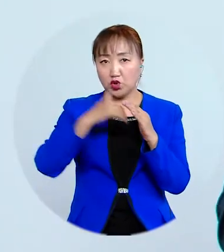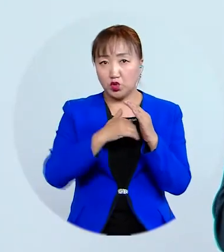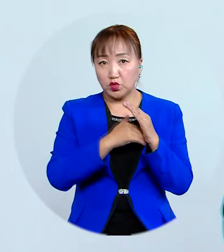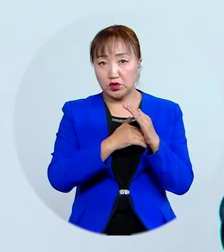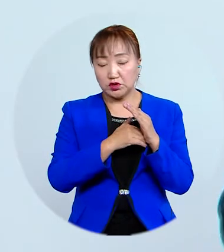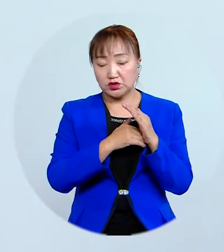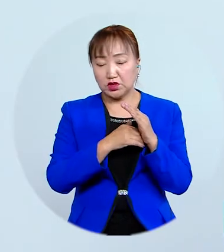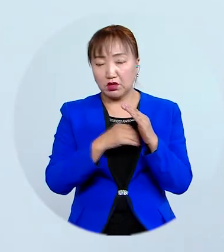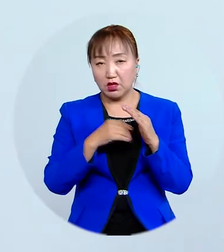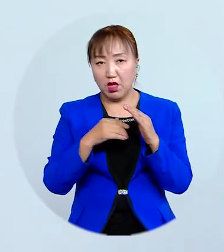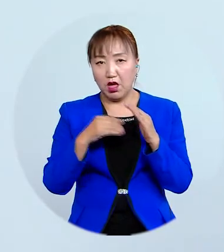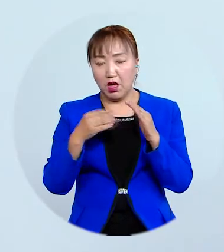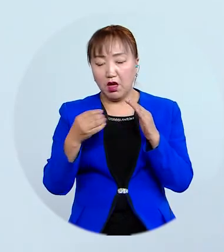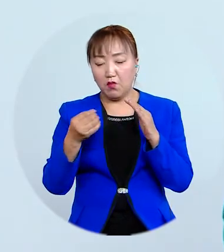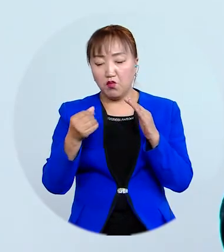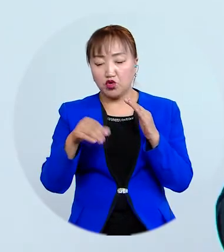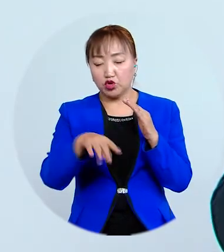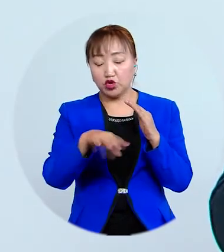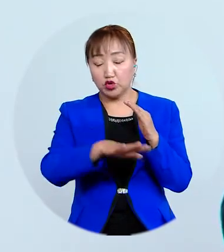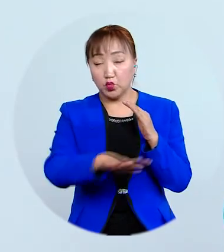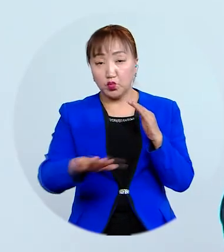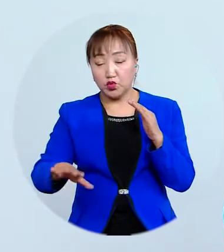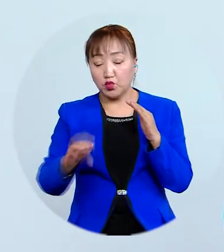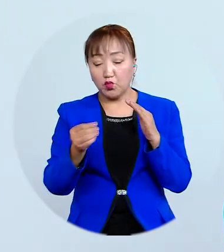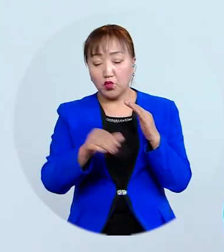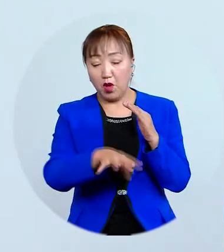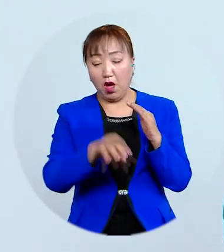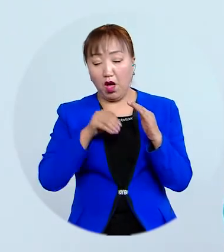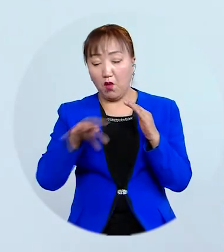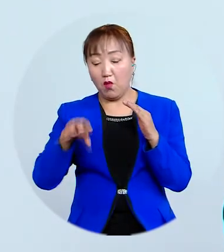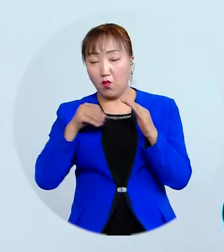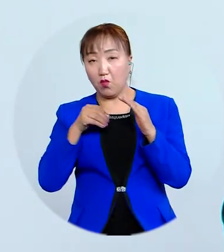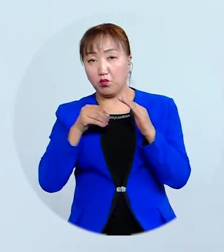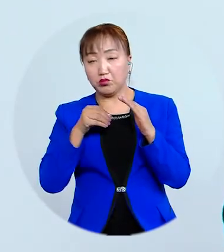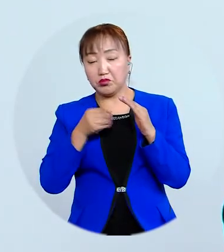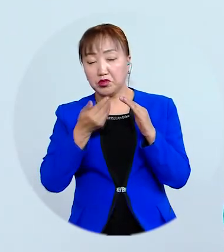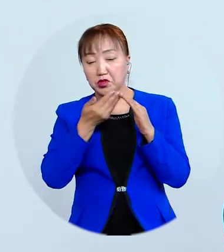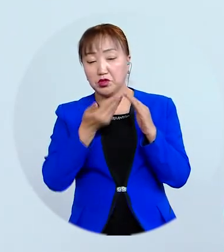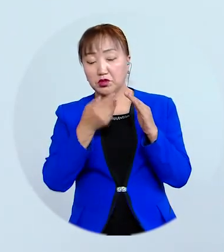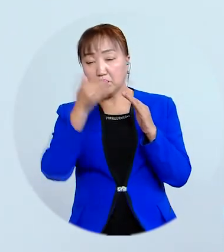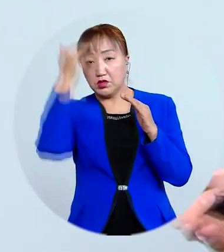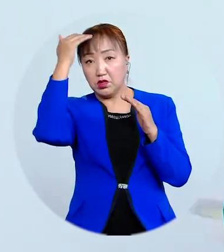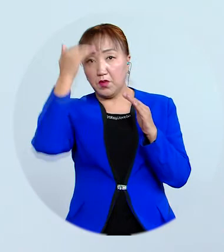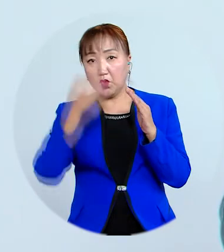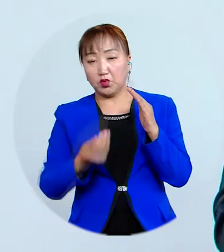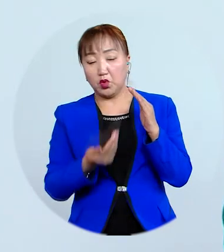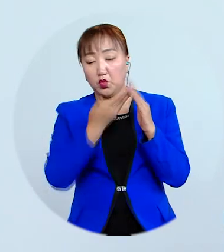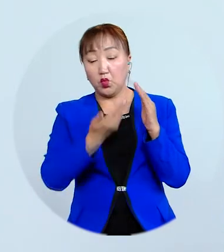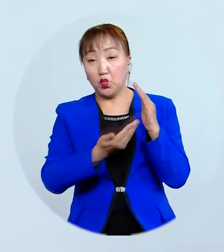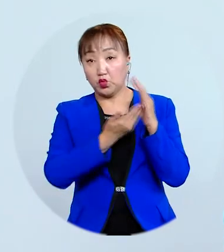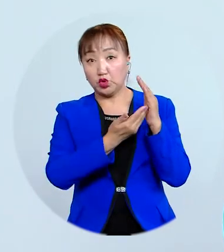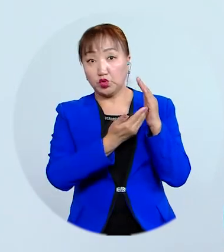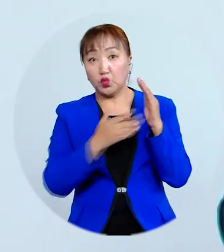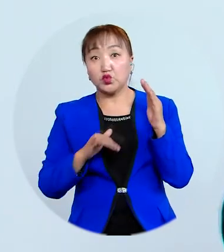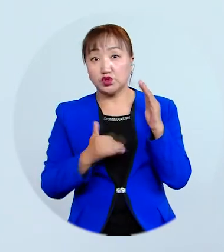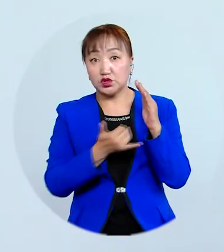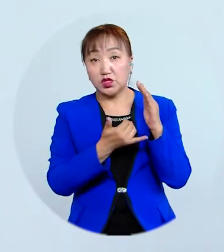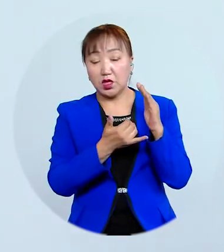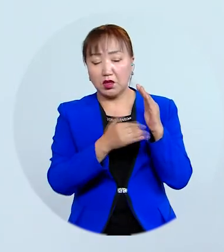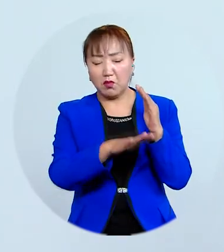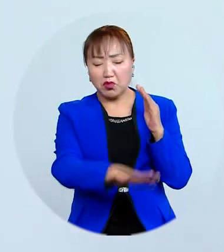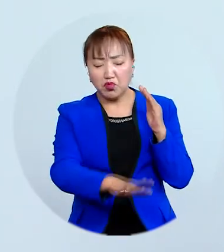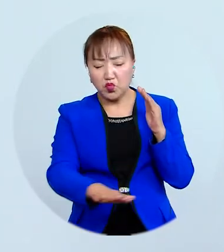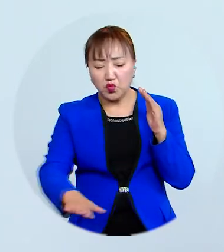нь урамшуулах байдлаар ингээд яваад байдаг. Тэгээ энэ ч одоо санхүүгийн нөөц бололцоо хязгаарлагдмал учраас хамгийн сүүлийн улсууд нь бол мөнгөгүй